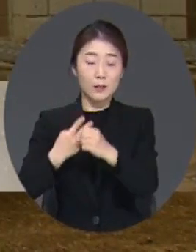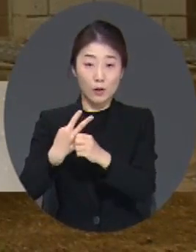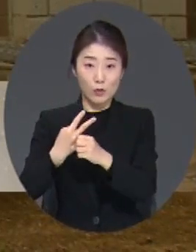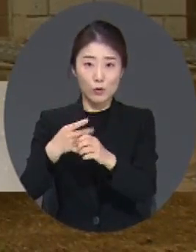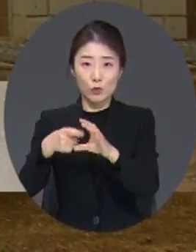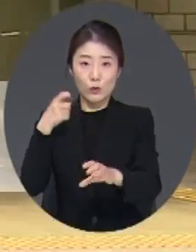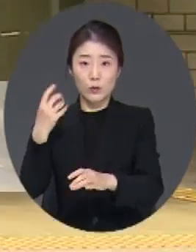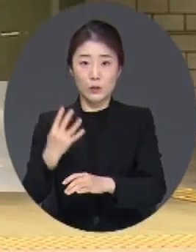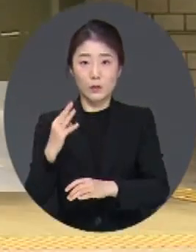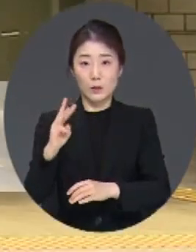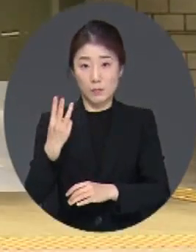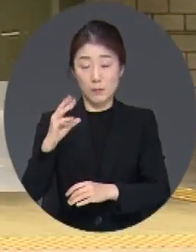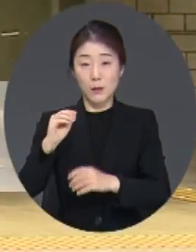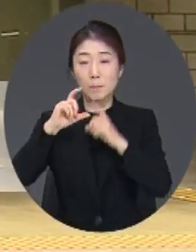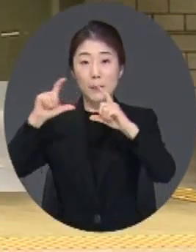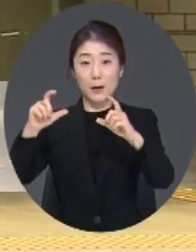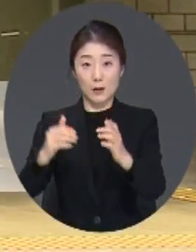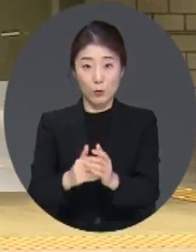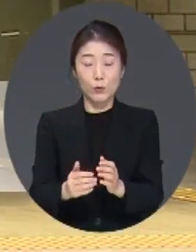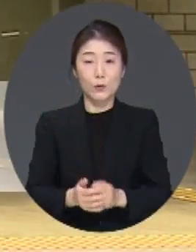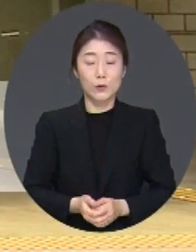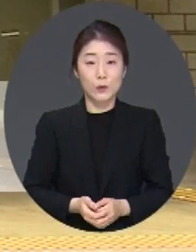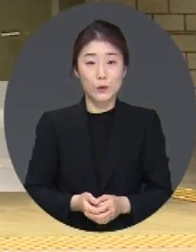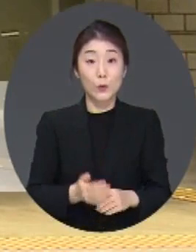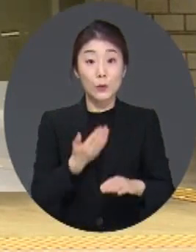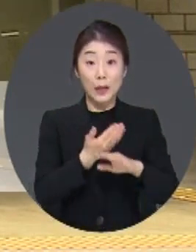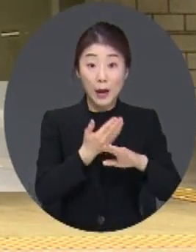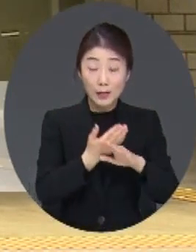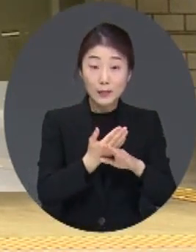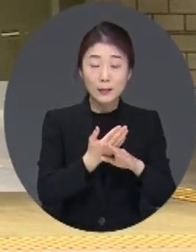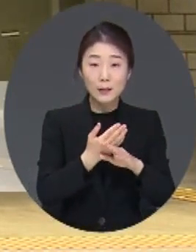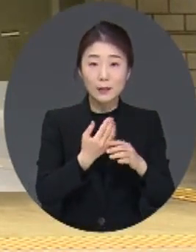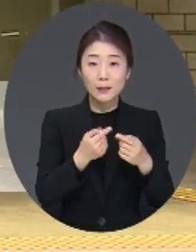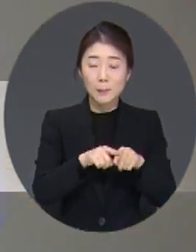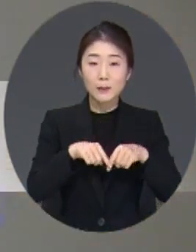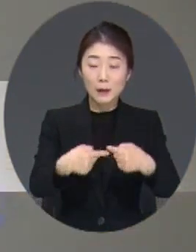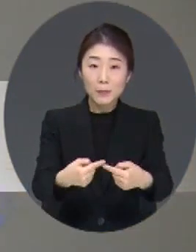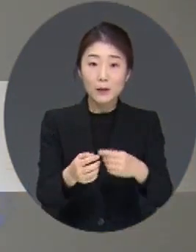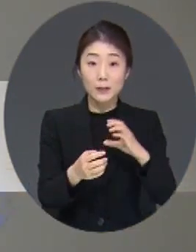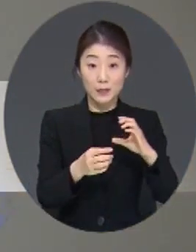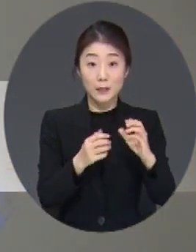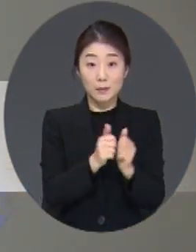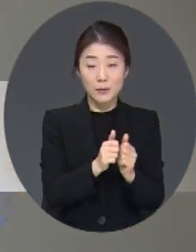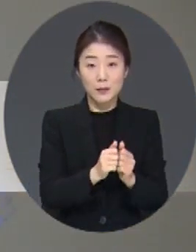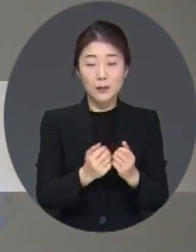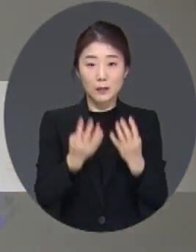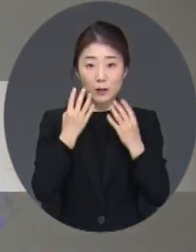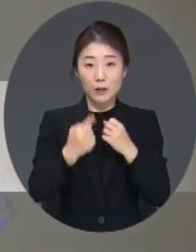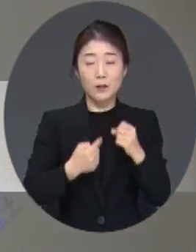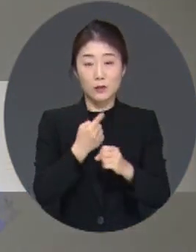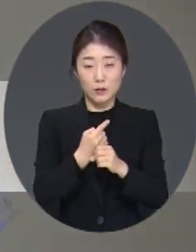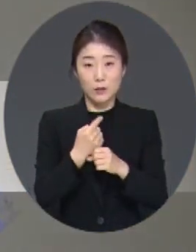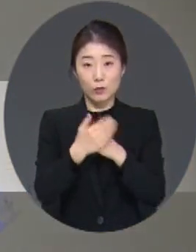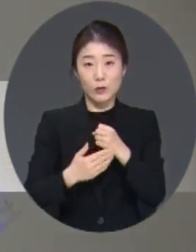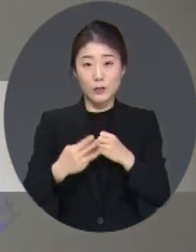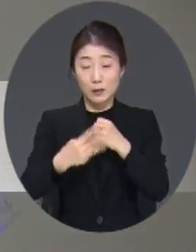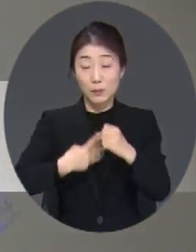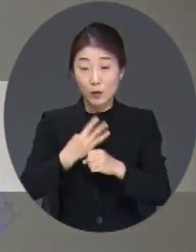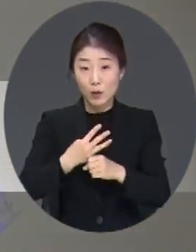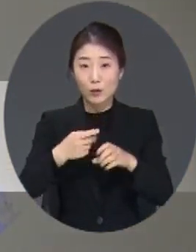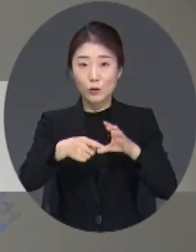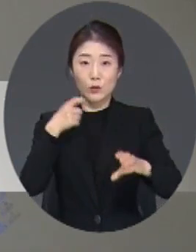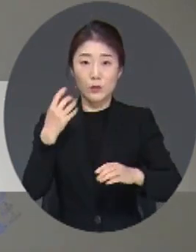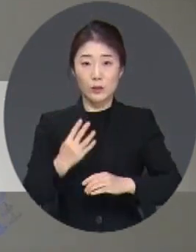추징금 4,300만 원을 선고했습니다. 또 이 과정에 가담한 C씨에게는 징역 1년에 집행유예 3년,